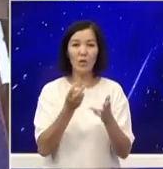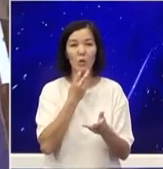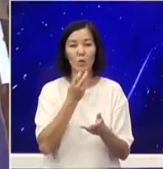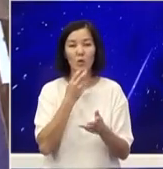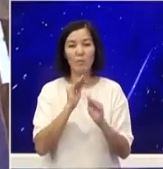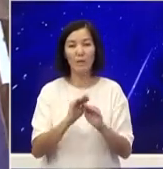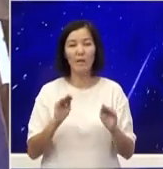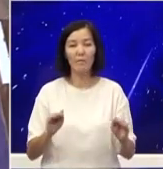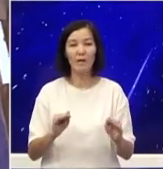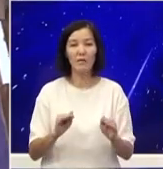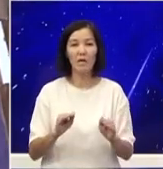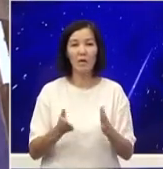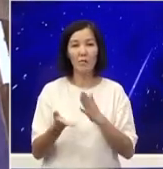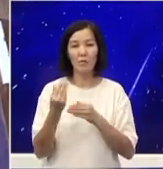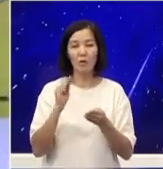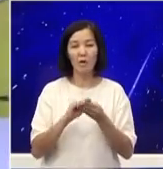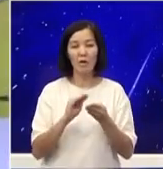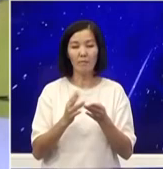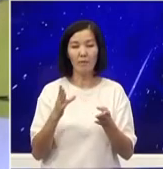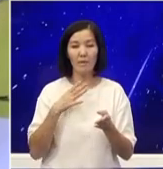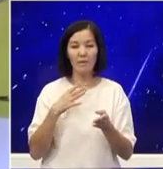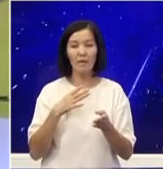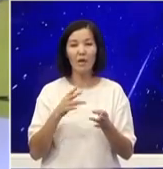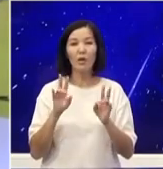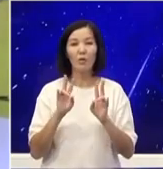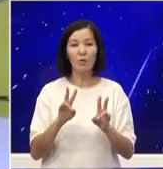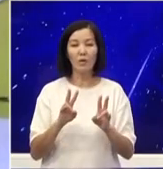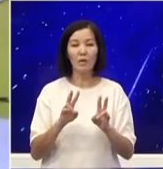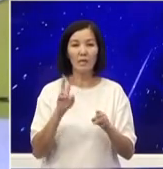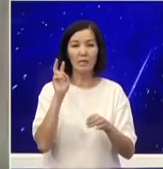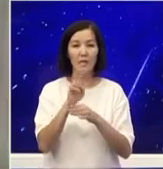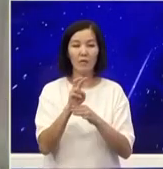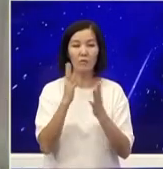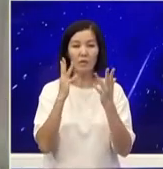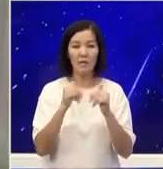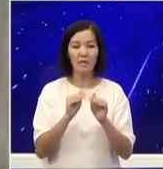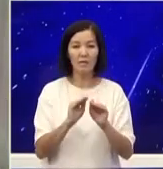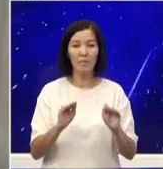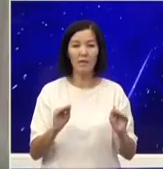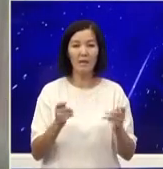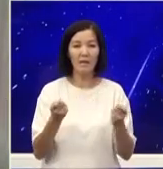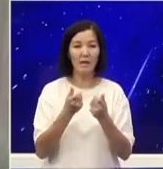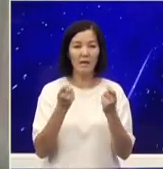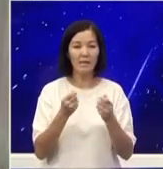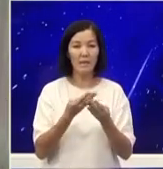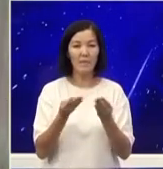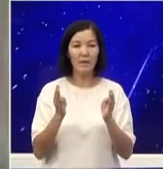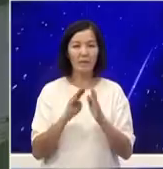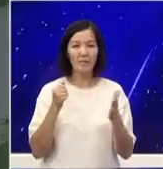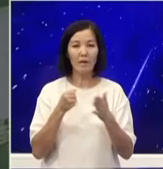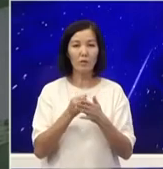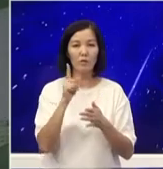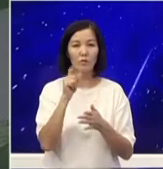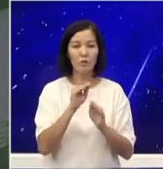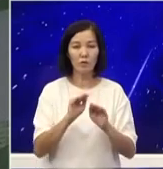балабақша бәз баяғы қалпына келтейді тәрбиешілер. Десе де келуші бөбектердің саны аз. Яғни пандемияға дейін бала-бала 100-ге дейін